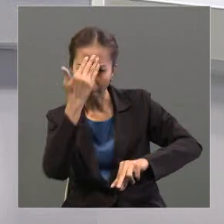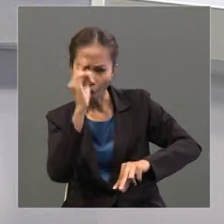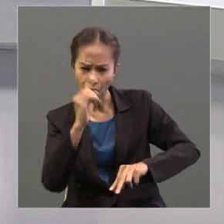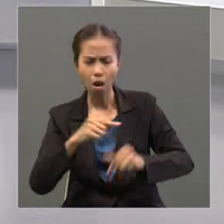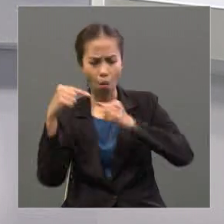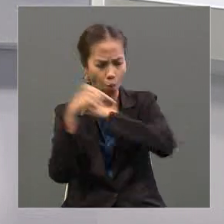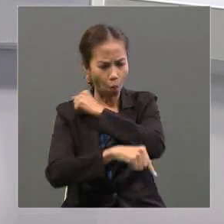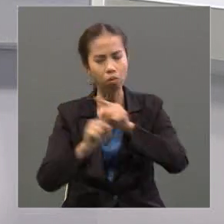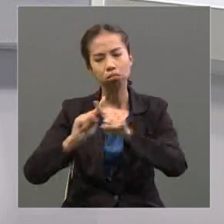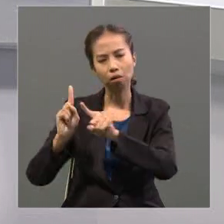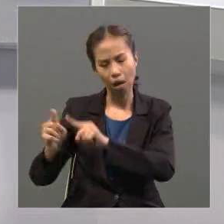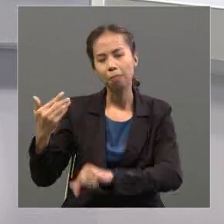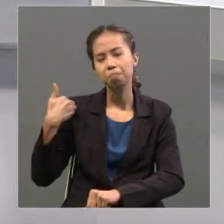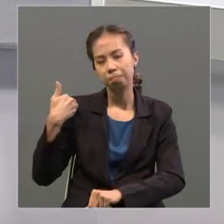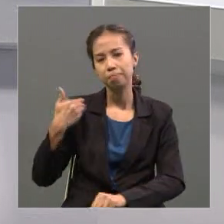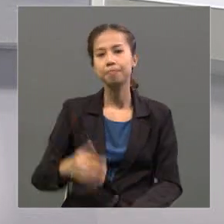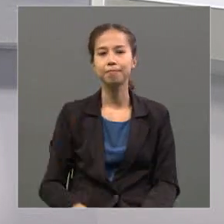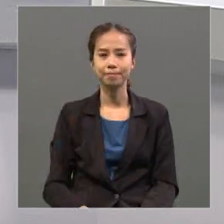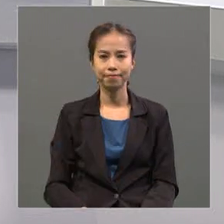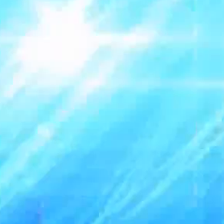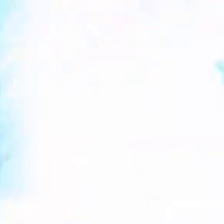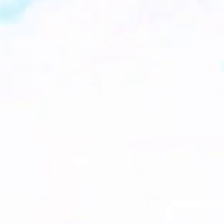กินไปดูกันในชัวร์หรือมัวนิ่มกัน